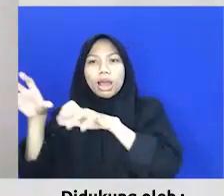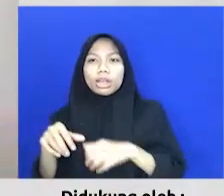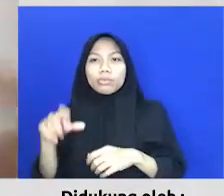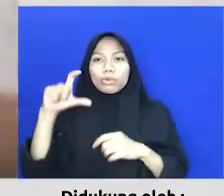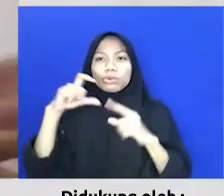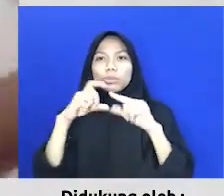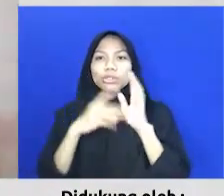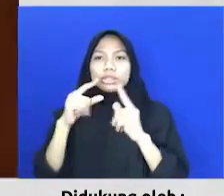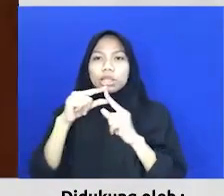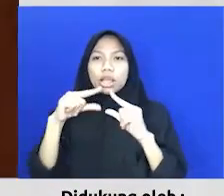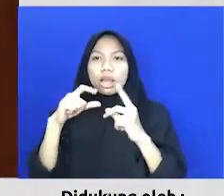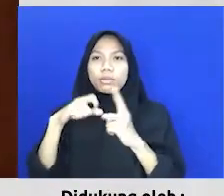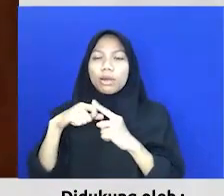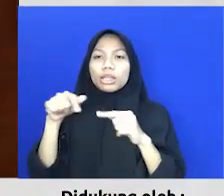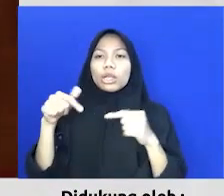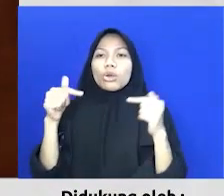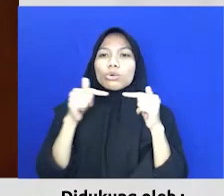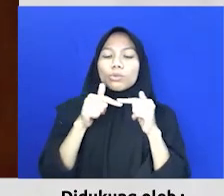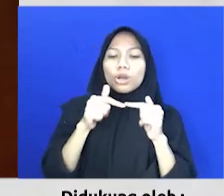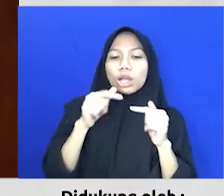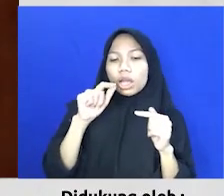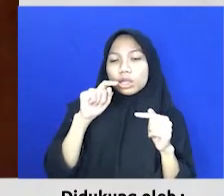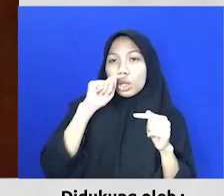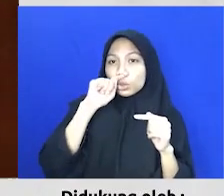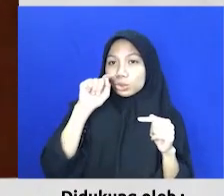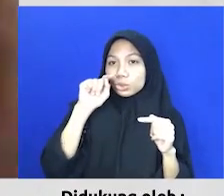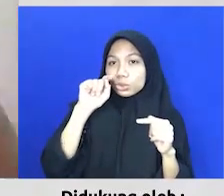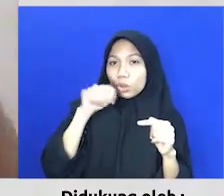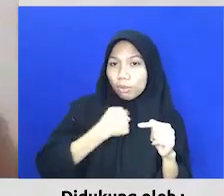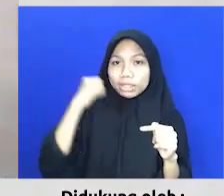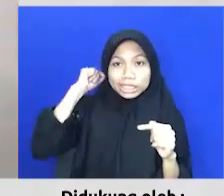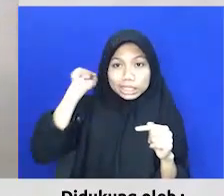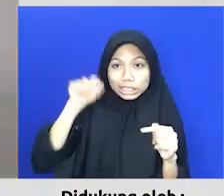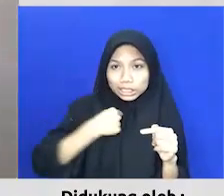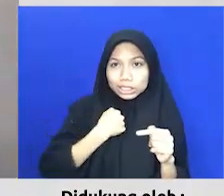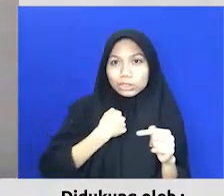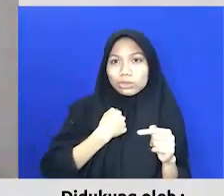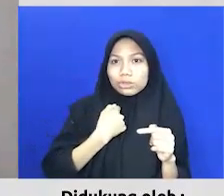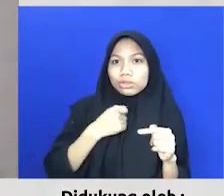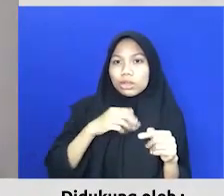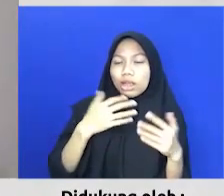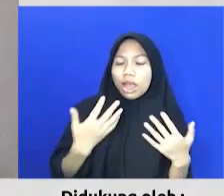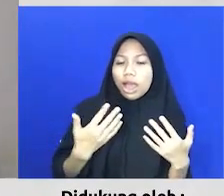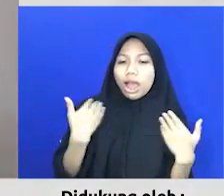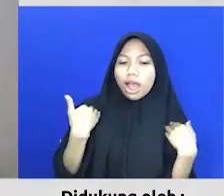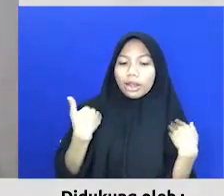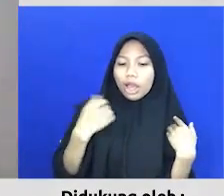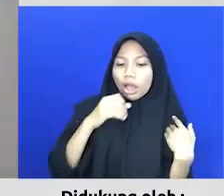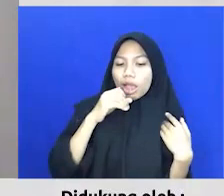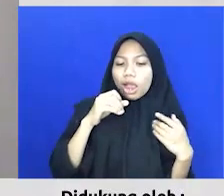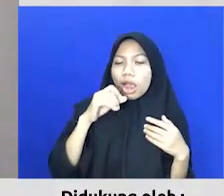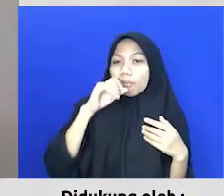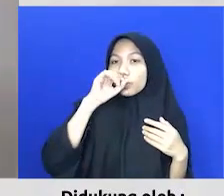gitu. Padahal dia takut-takut gitu pada saat itu. Karena hubungannya sangat egaliter sekali. Nah, itu yang